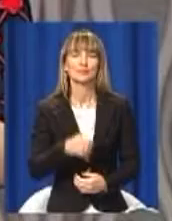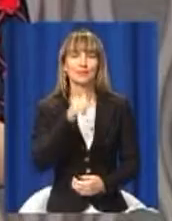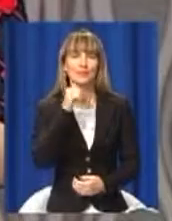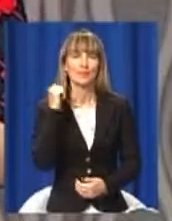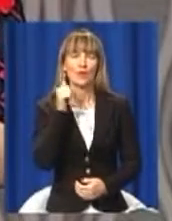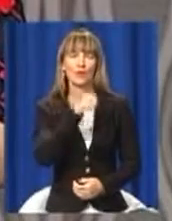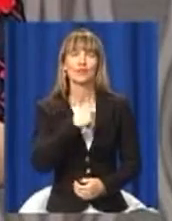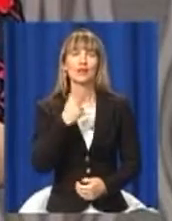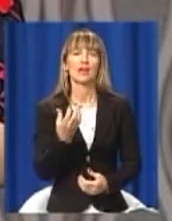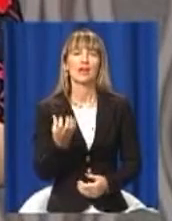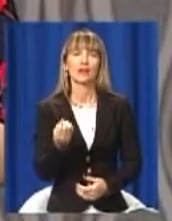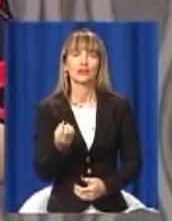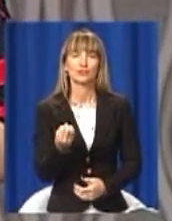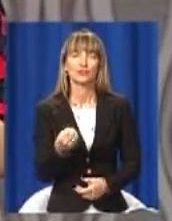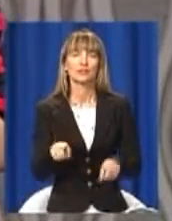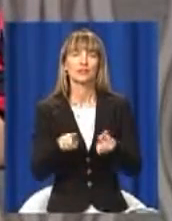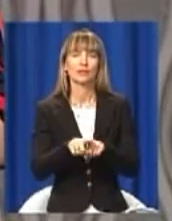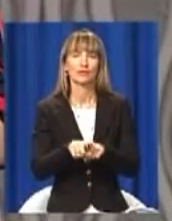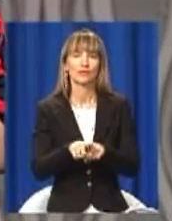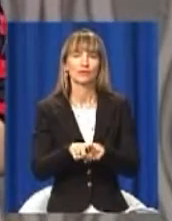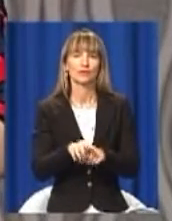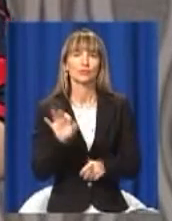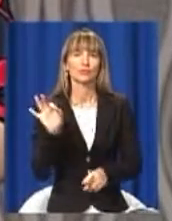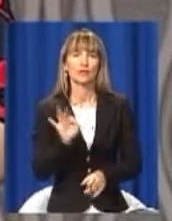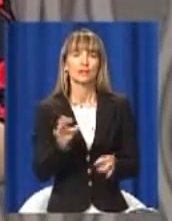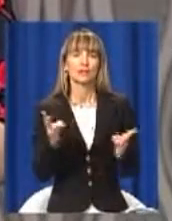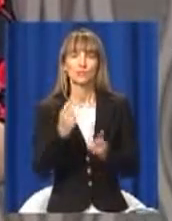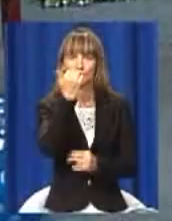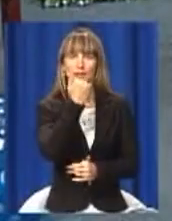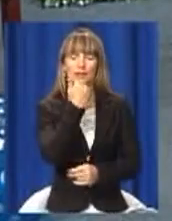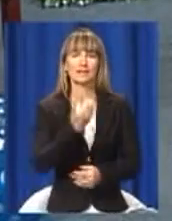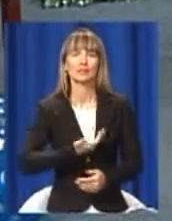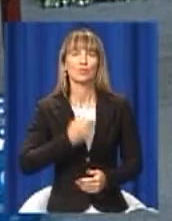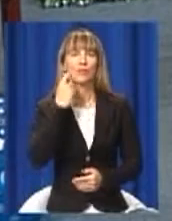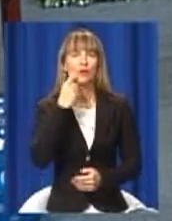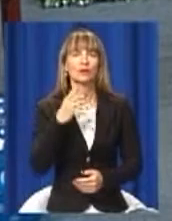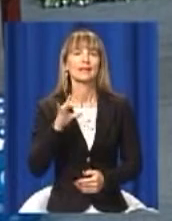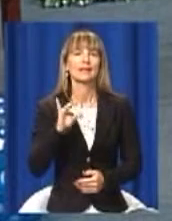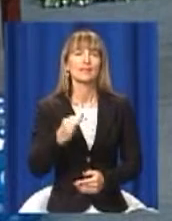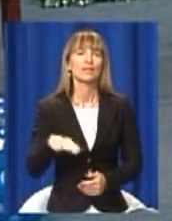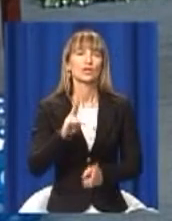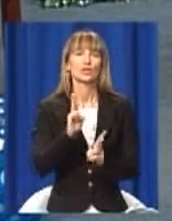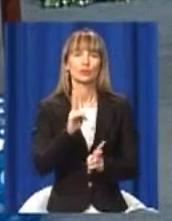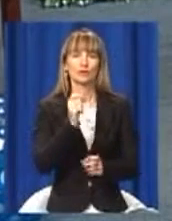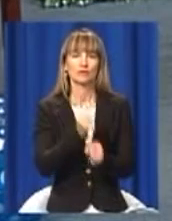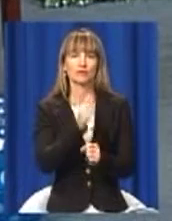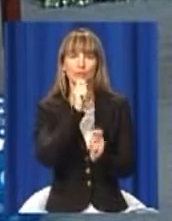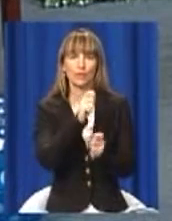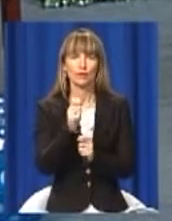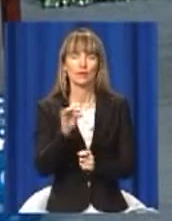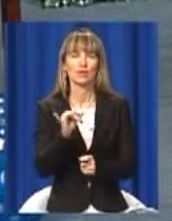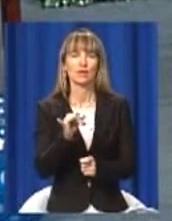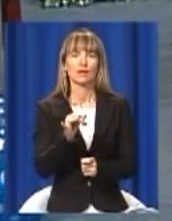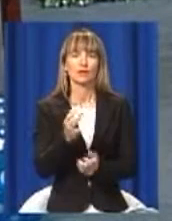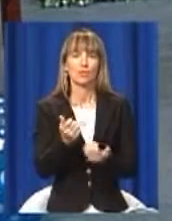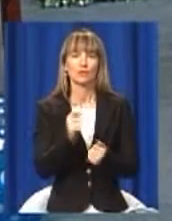у минулому році. Так, а ще також дуже часто треба віддякувати Діда Мороза і всіх, хто нам дарує подарунки, і взагалі дбати святковий